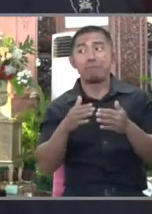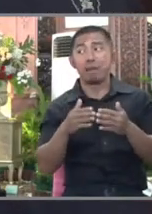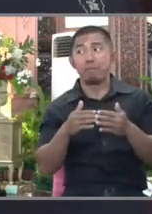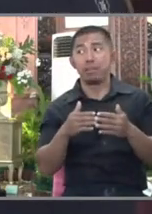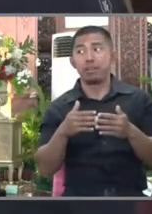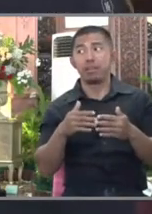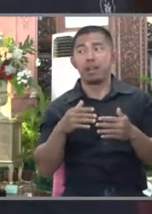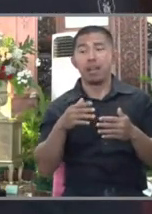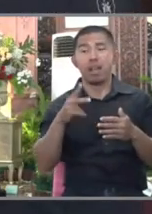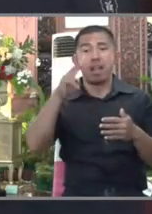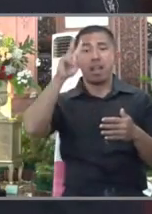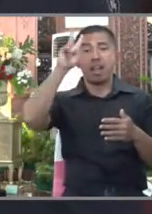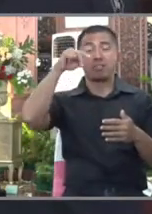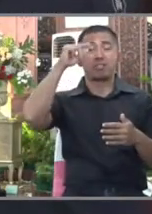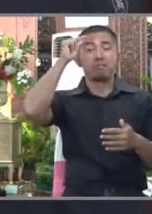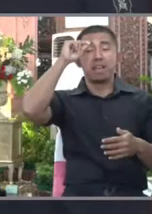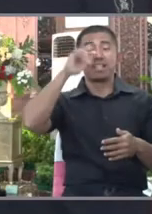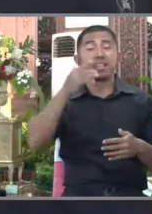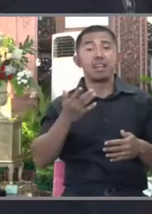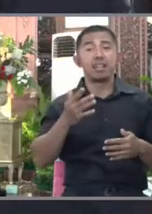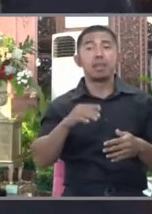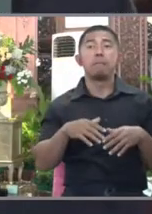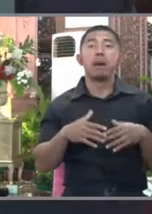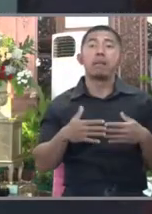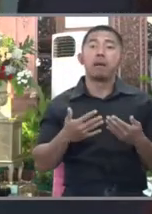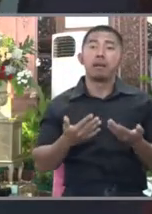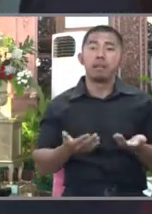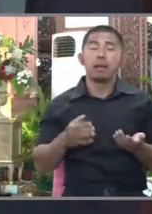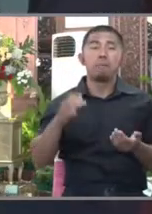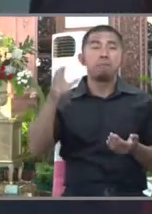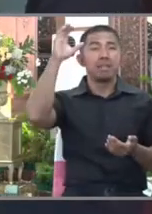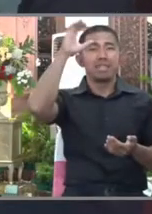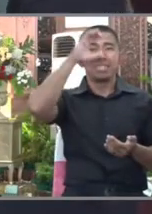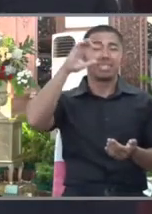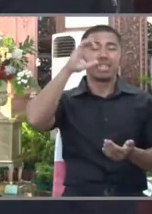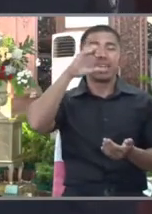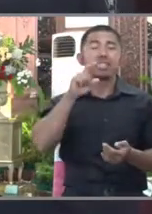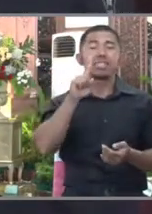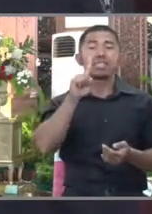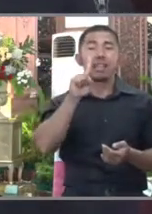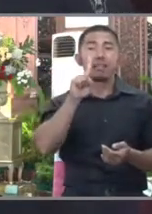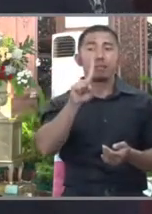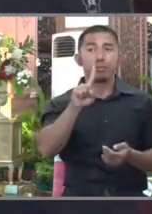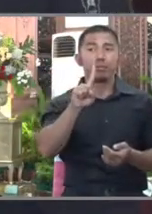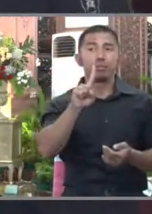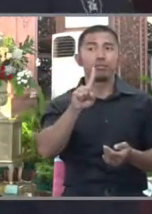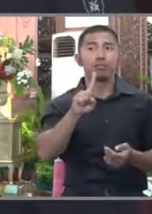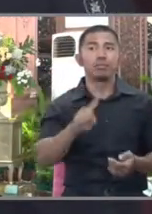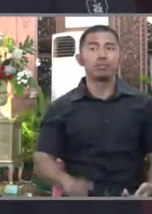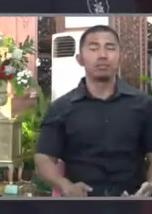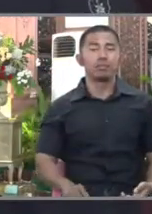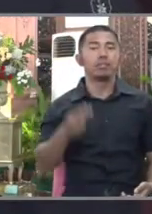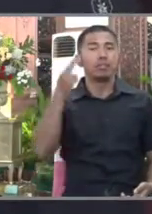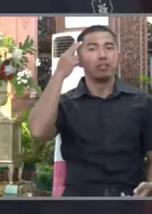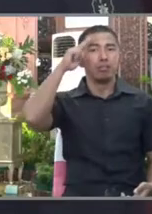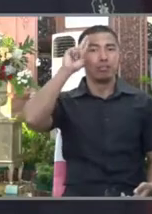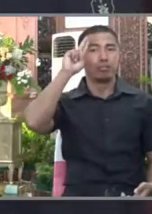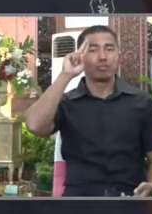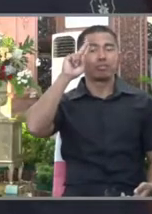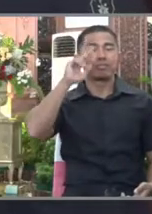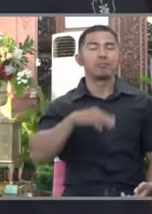pelajar adalah bagaimana kita mencari salah satu di antara kita untuk saling